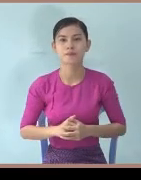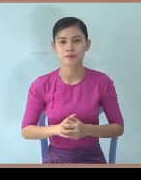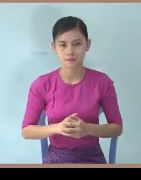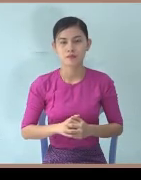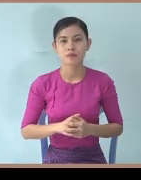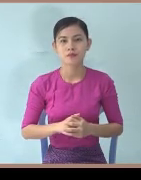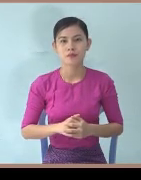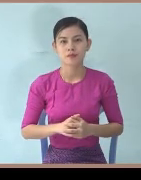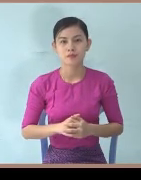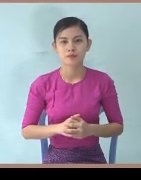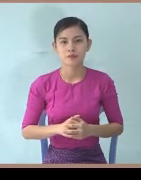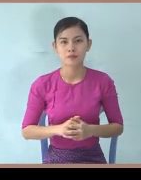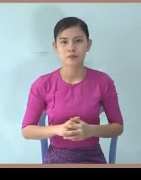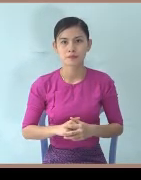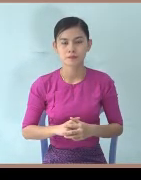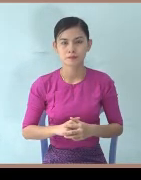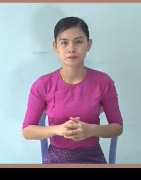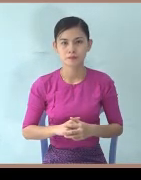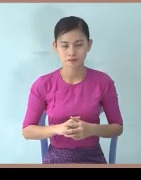တော်တို့ရဲ့ထူးခြားတဲ့